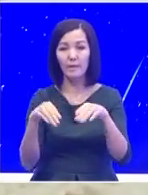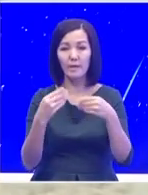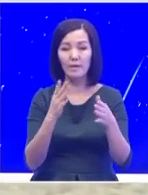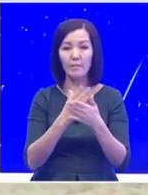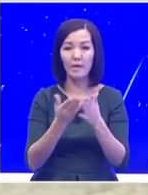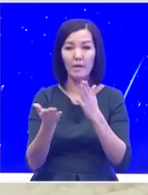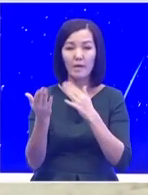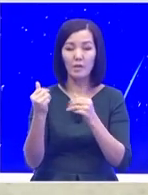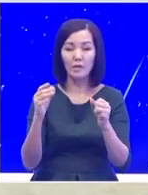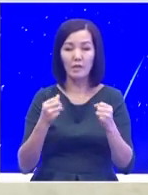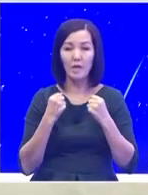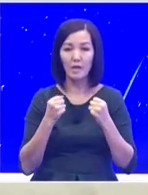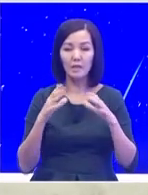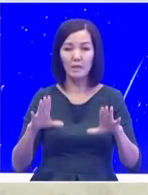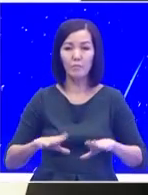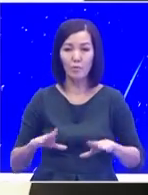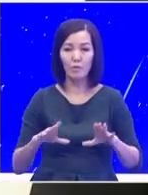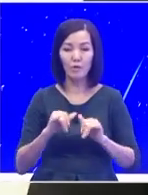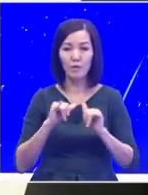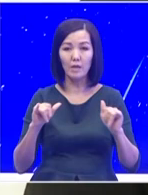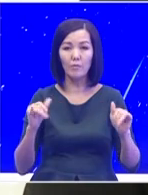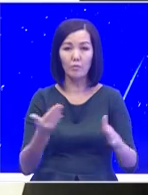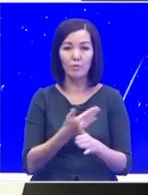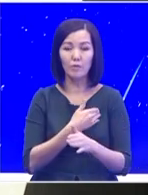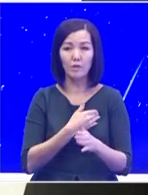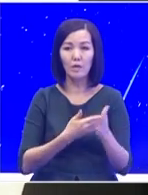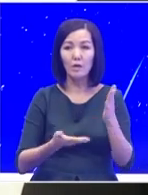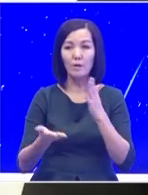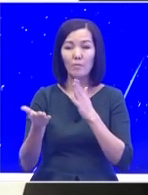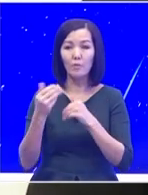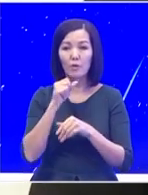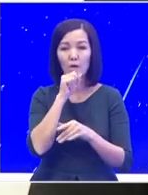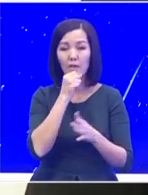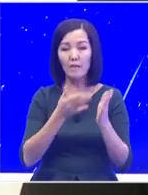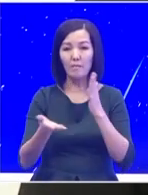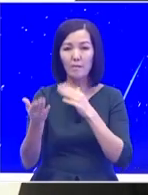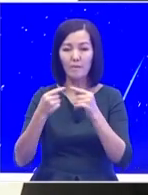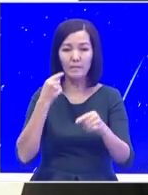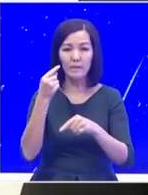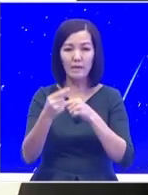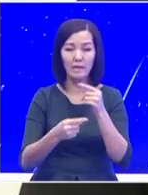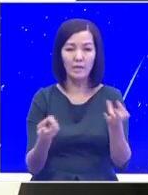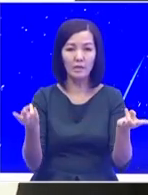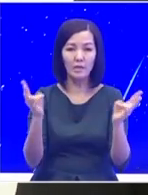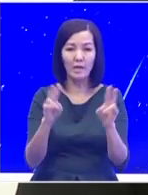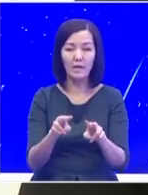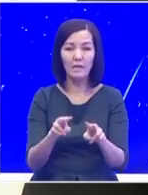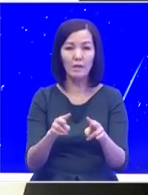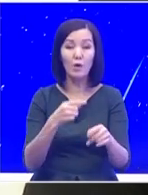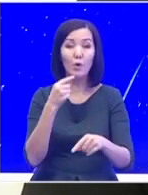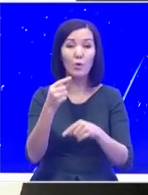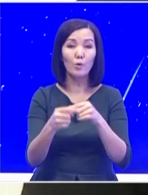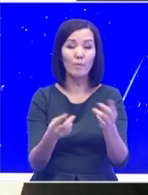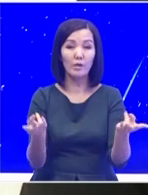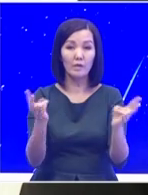ежелгі ат спортын дамытуды көздейді. Бұрынғы ата-бабамыздан қалған мұраны міне ұрпақтарымыз